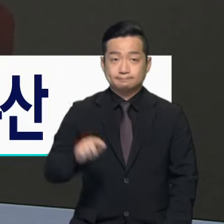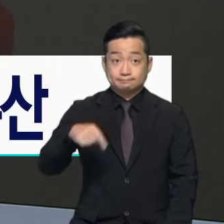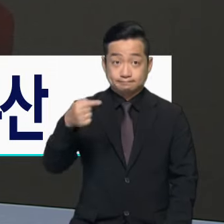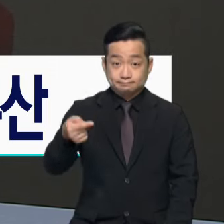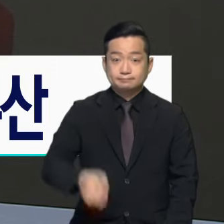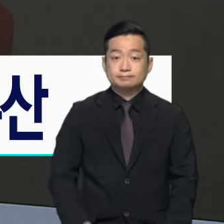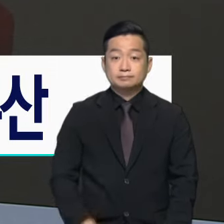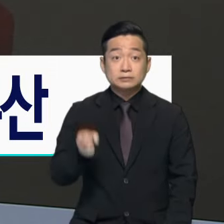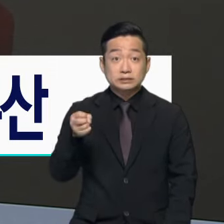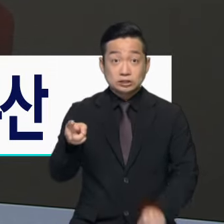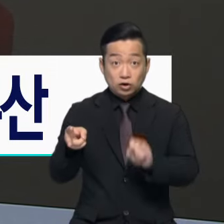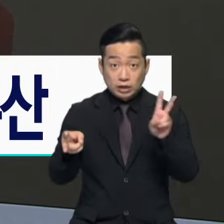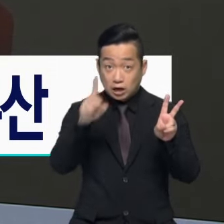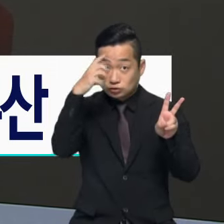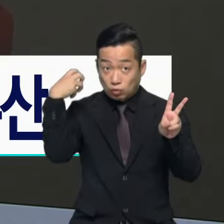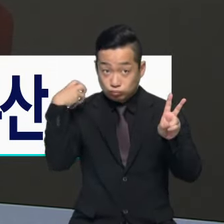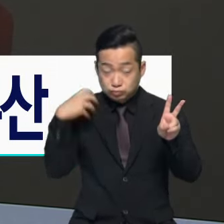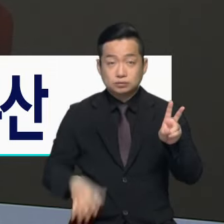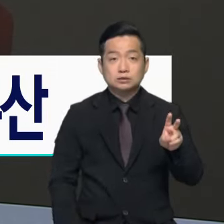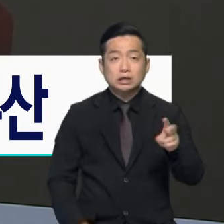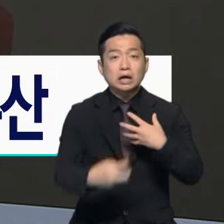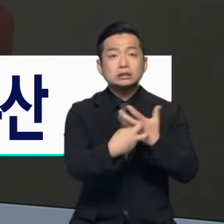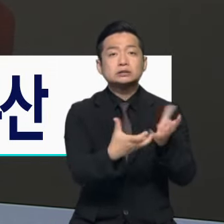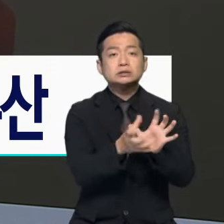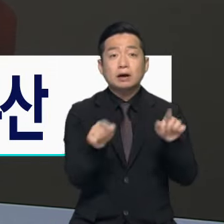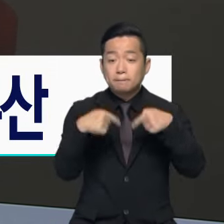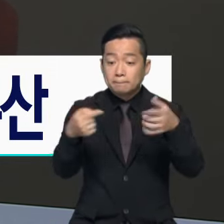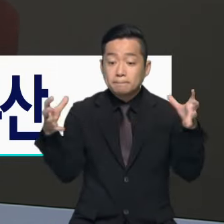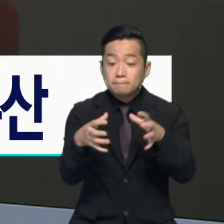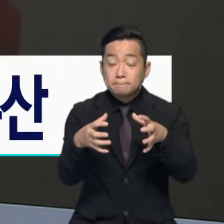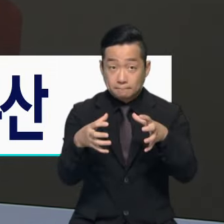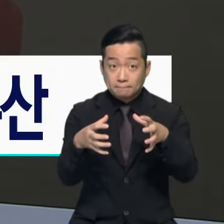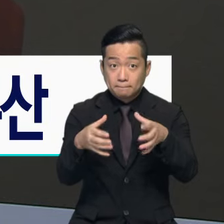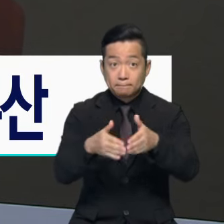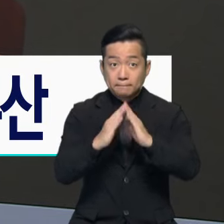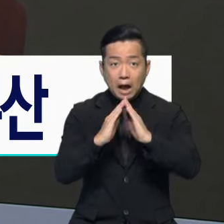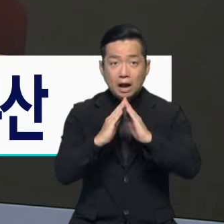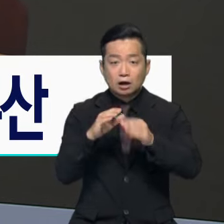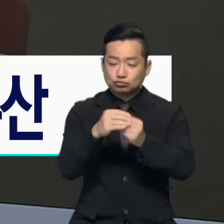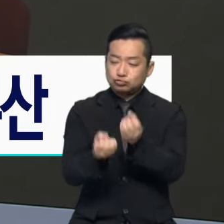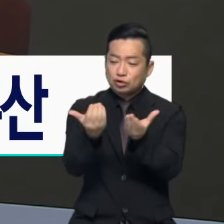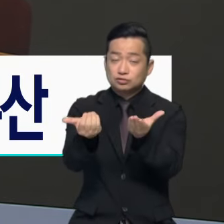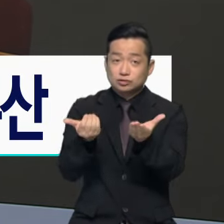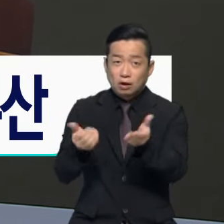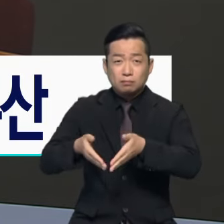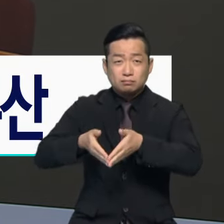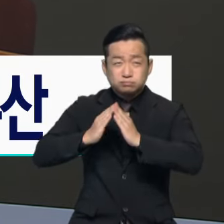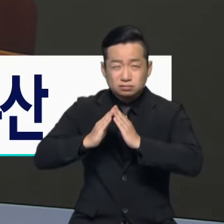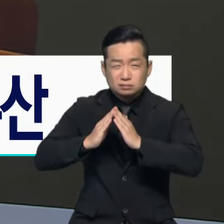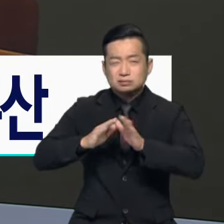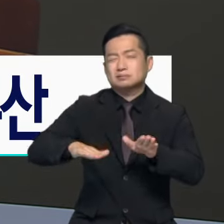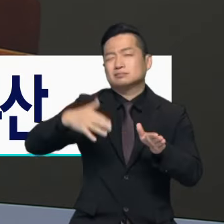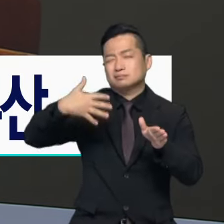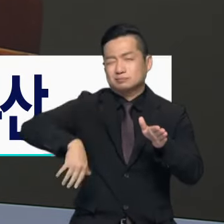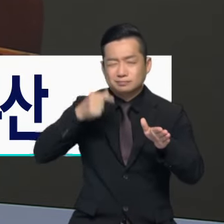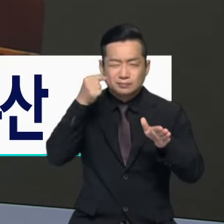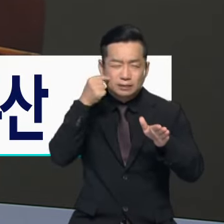다음 소식입니다. 여야와 정부 그리고 의료계가 함께하는 협의체가 추석 연휴 전에 끝내 출범하지